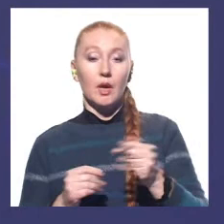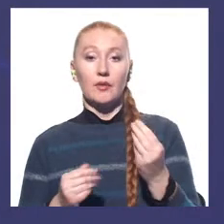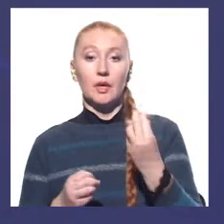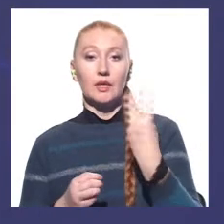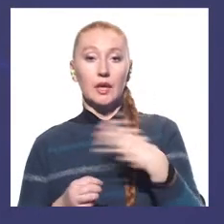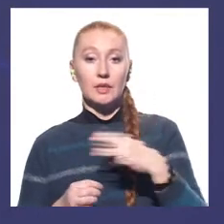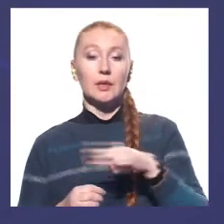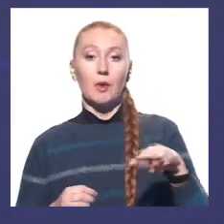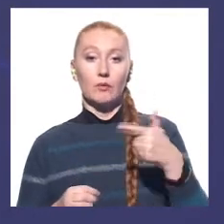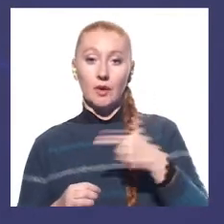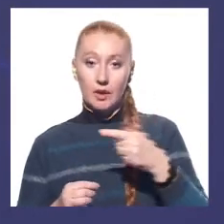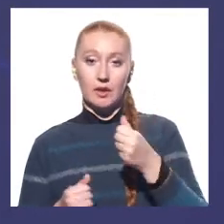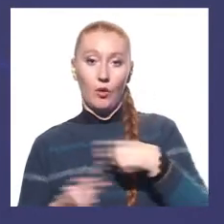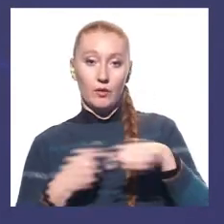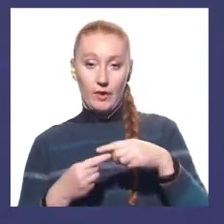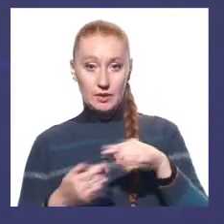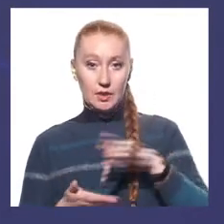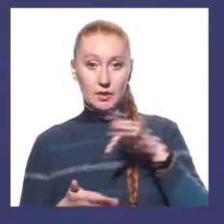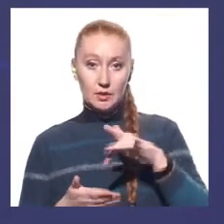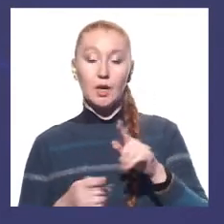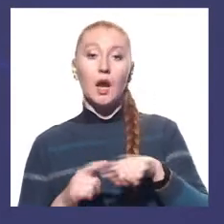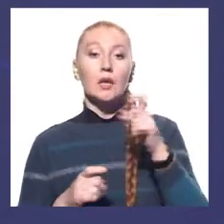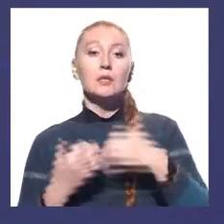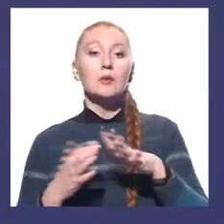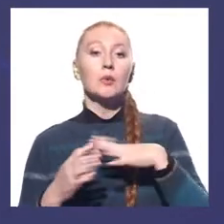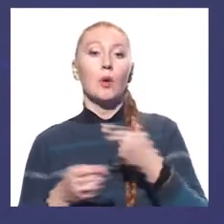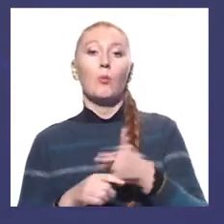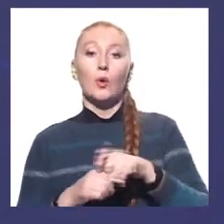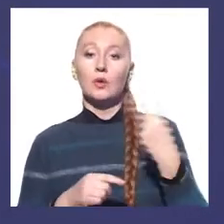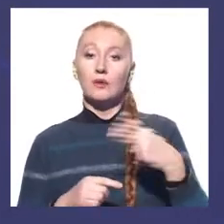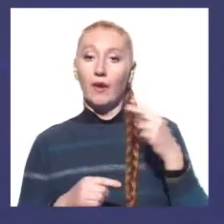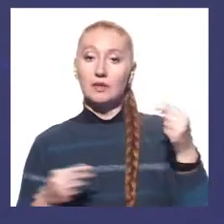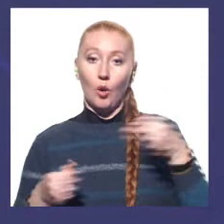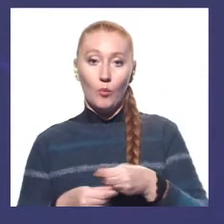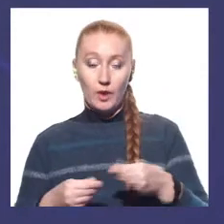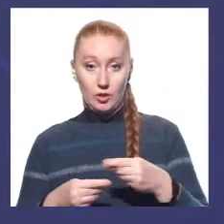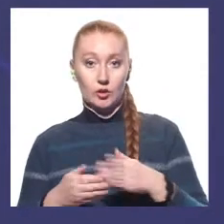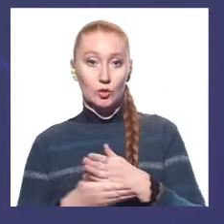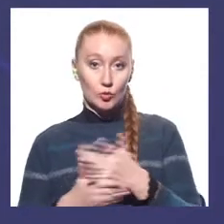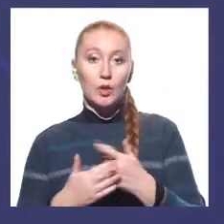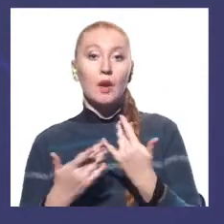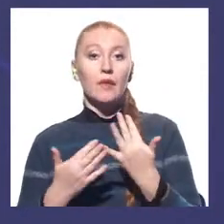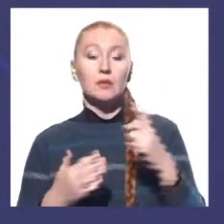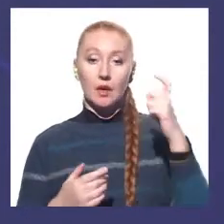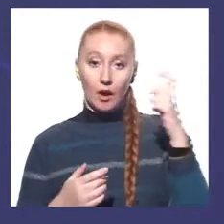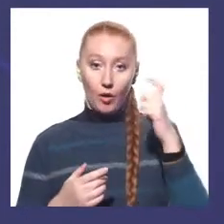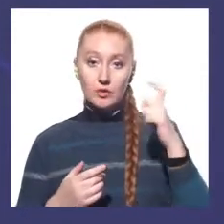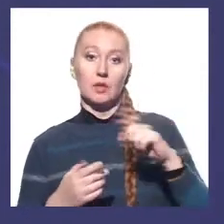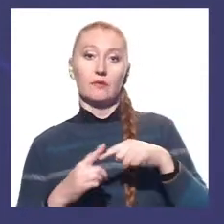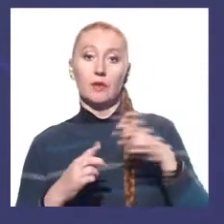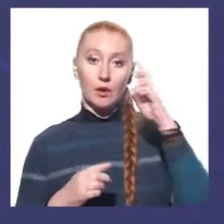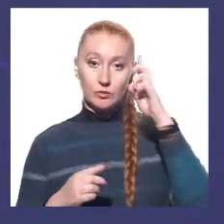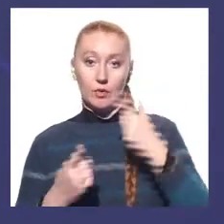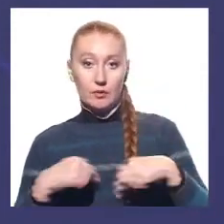30 мільйонів гривень через конвертаційний центр. Серед клієнтів було понад 20 комерційних структур та кілька державних та комунальних